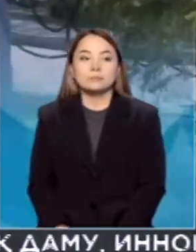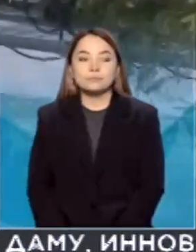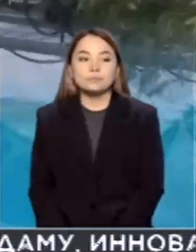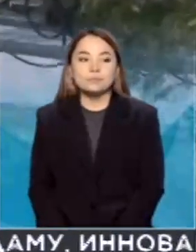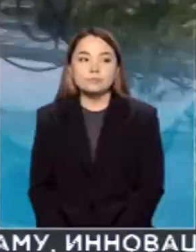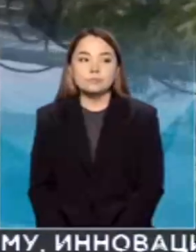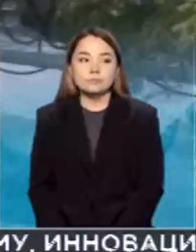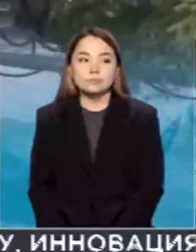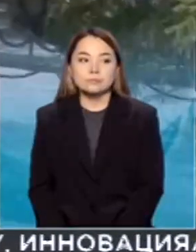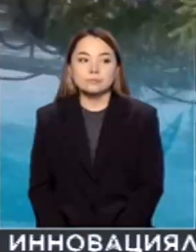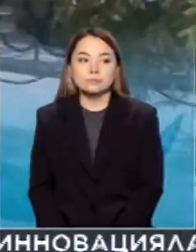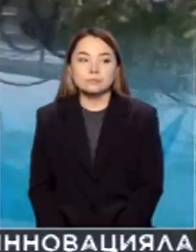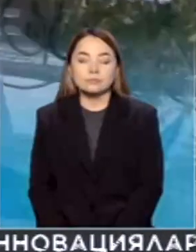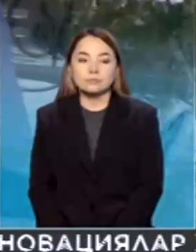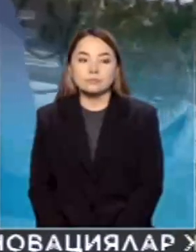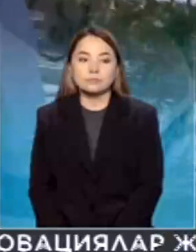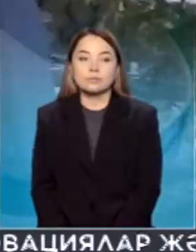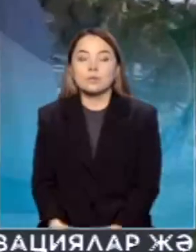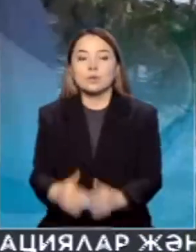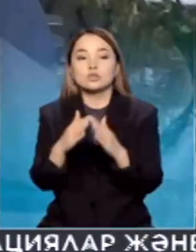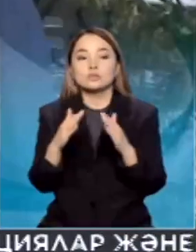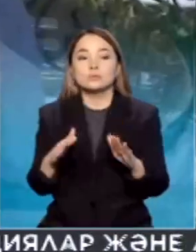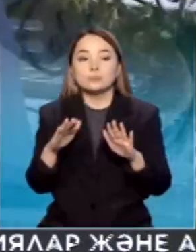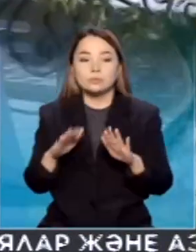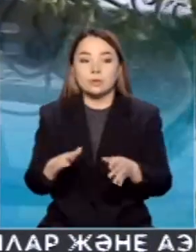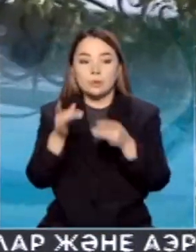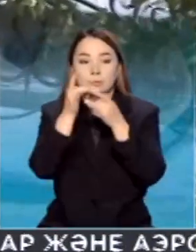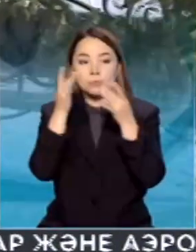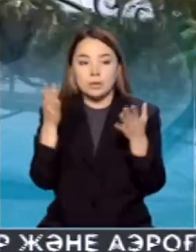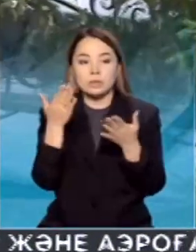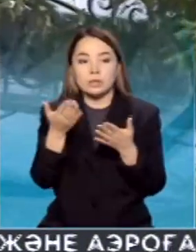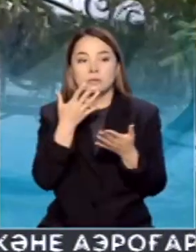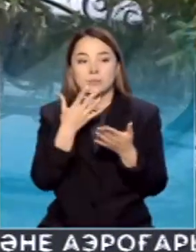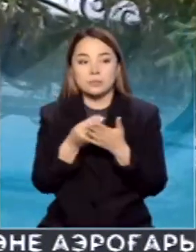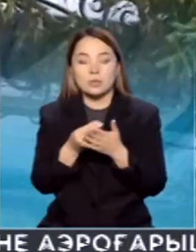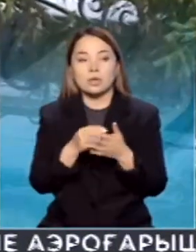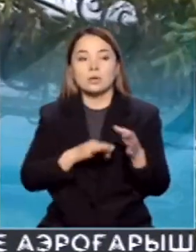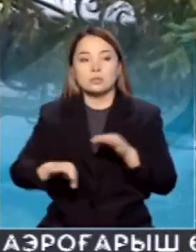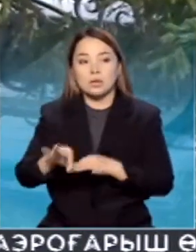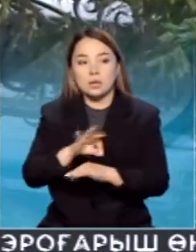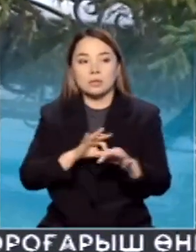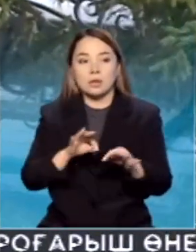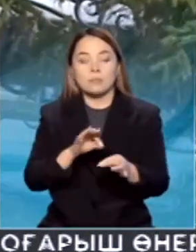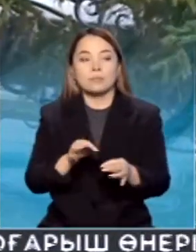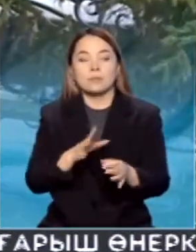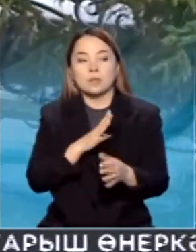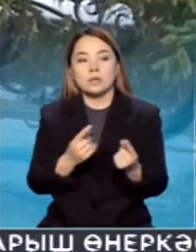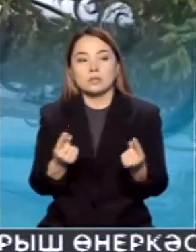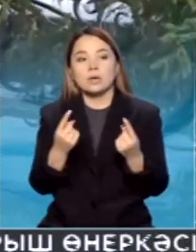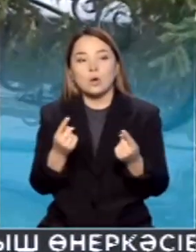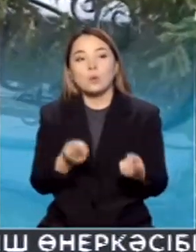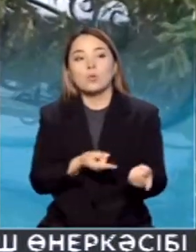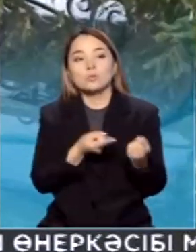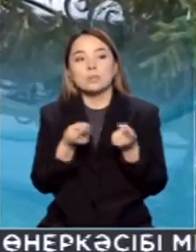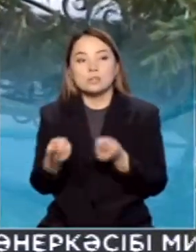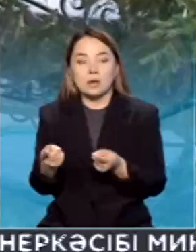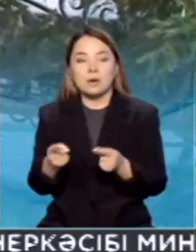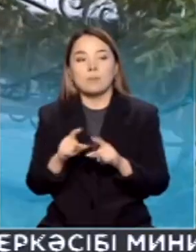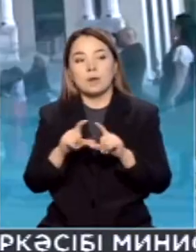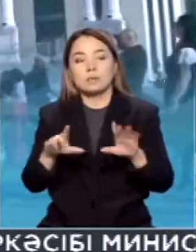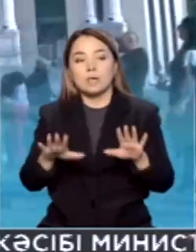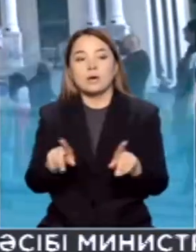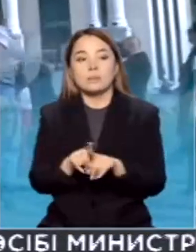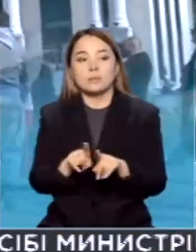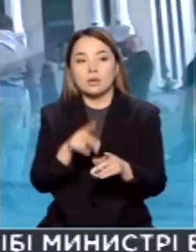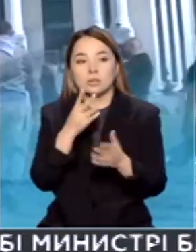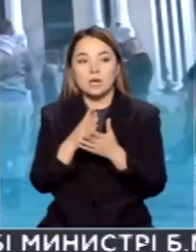Рахмет. Киіз үй Сахара мәдениетінің сәулет өнерінің биік шыңы, көшпенділердің баспанасы. Қазақ